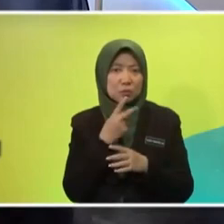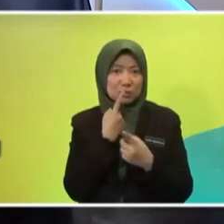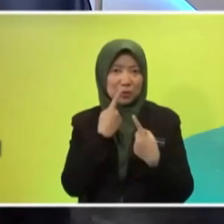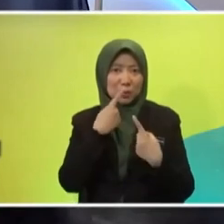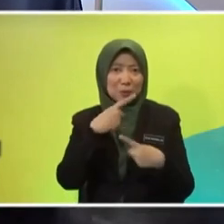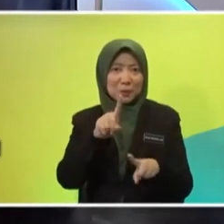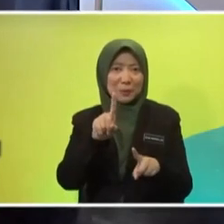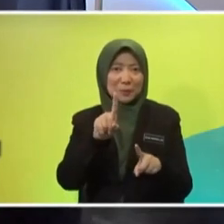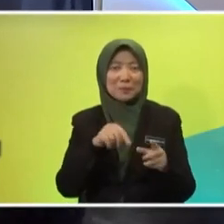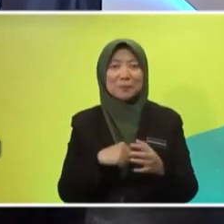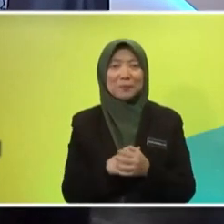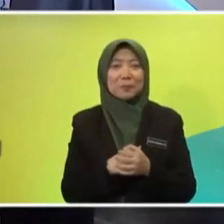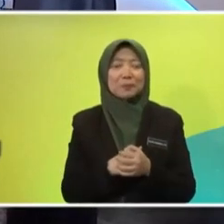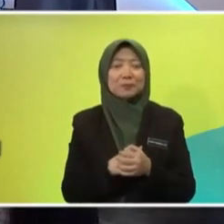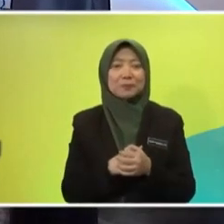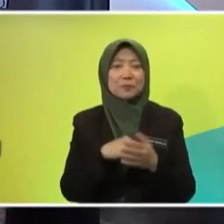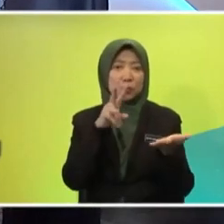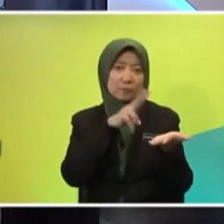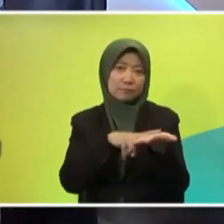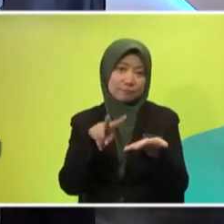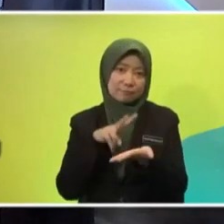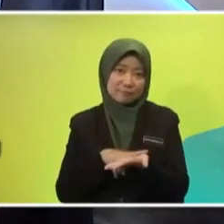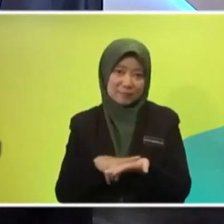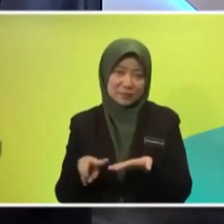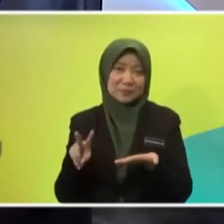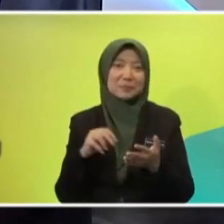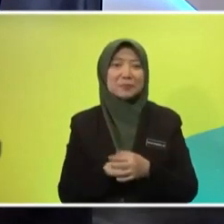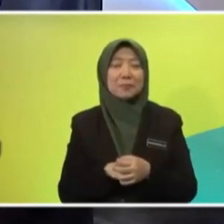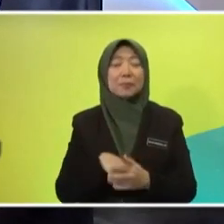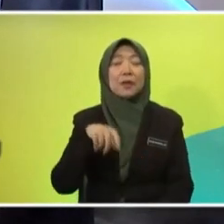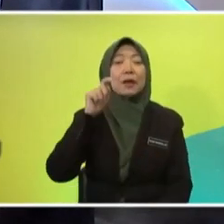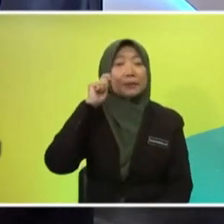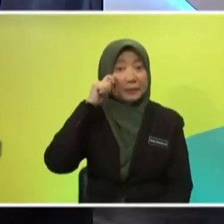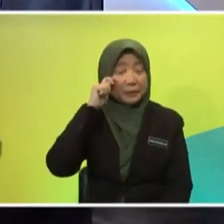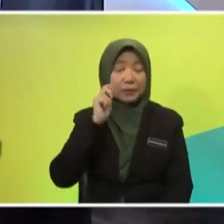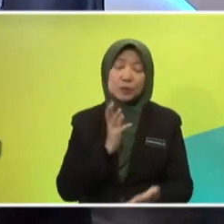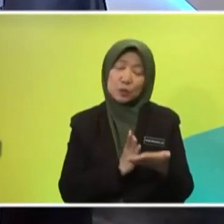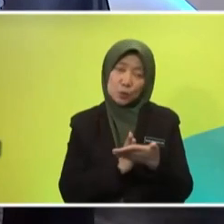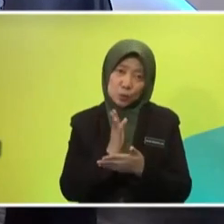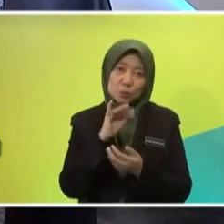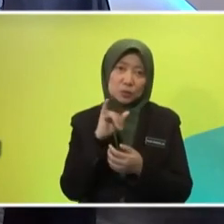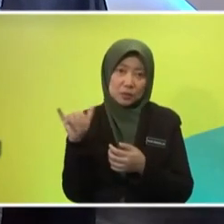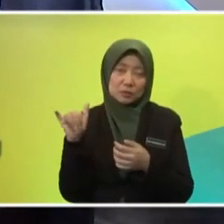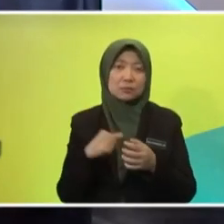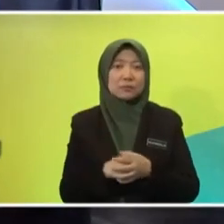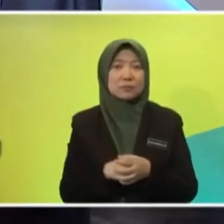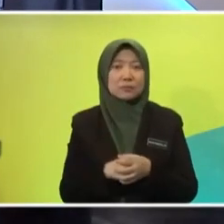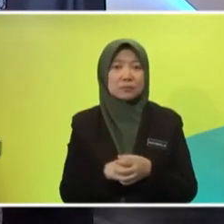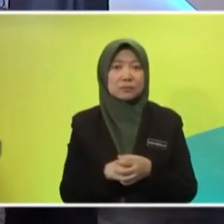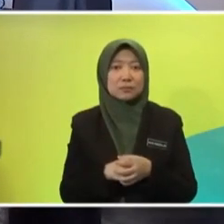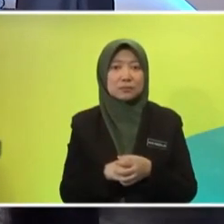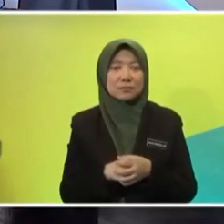Okey, sekarang Kak Rina, okey, saya bacakan. Boleh. Okey, teka-teki kita seterusnya adik-adik.